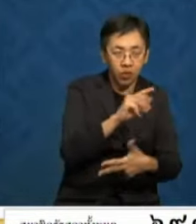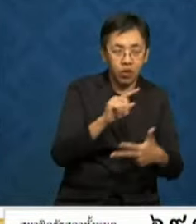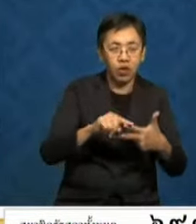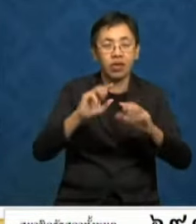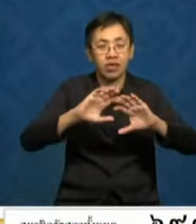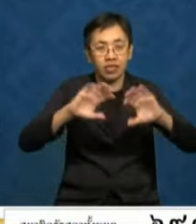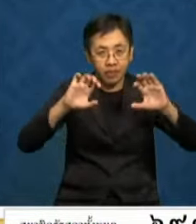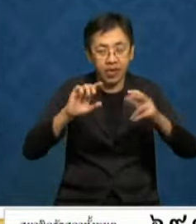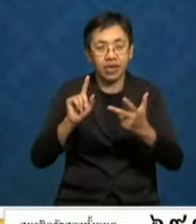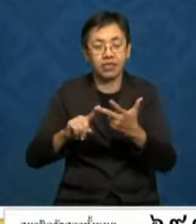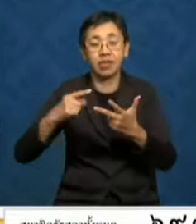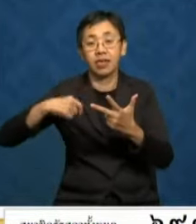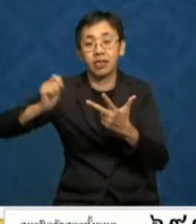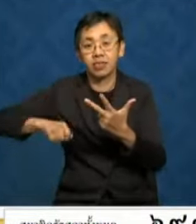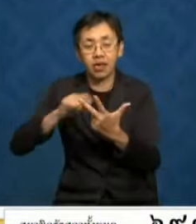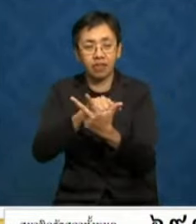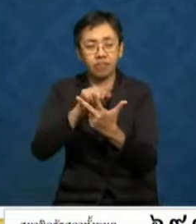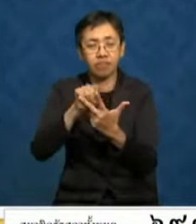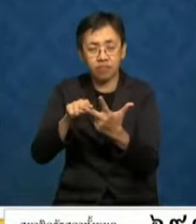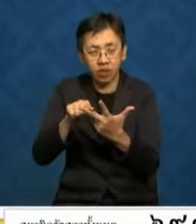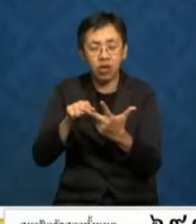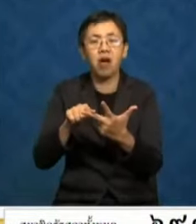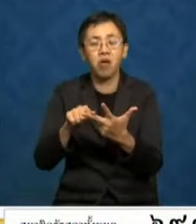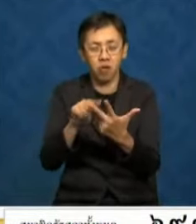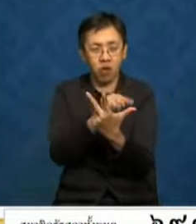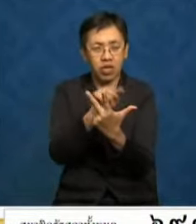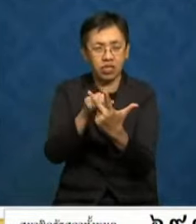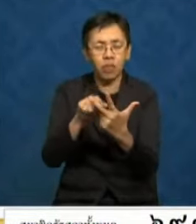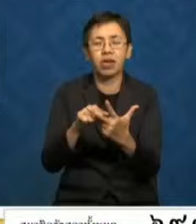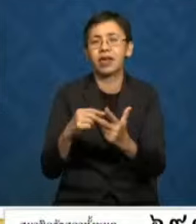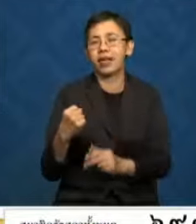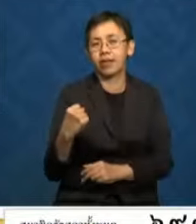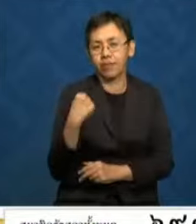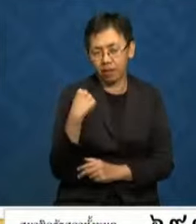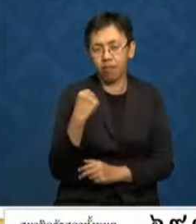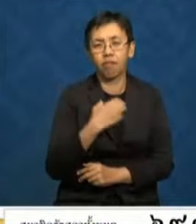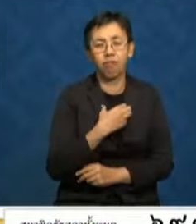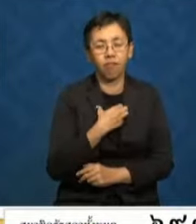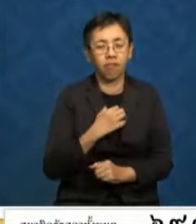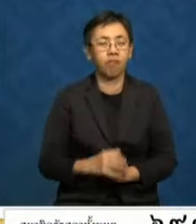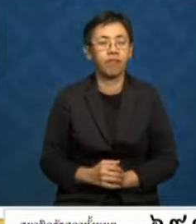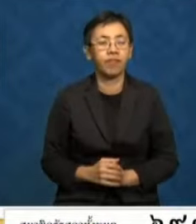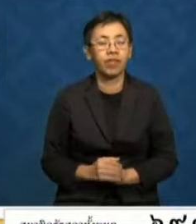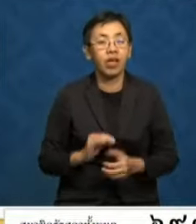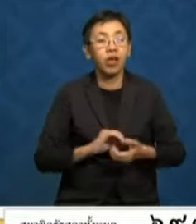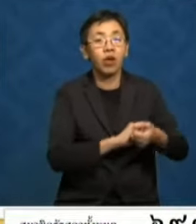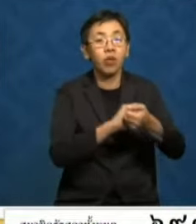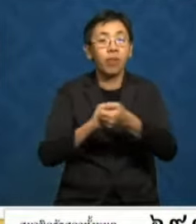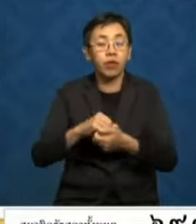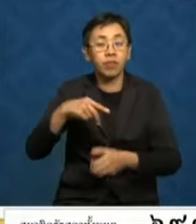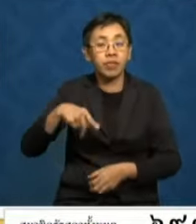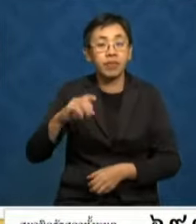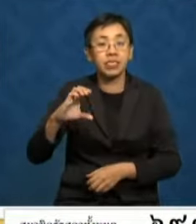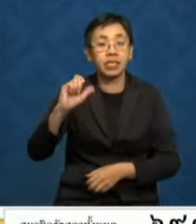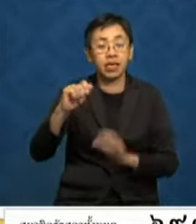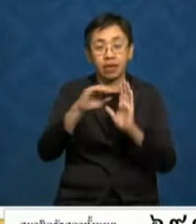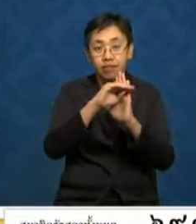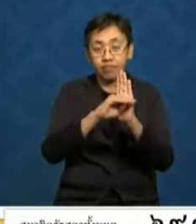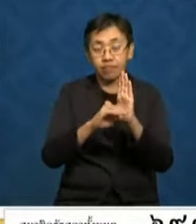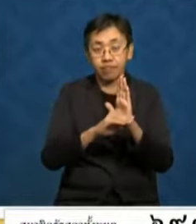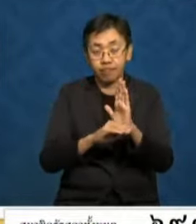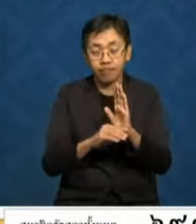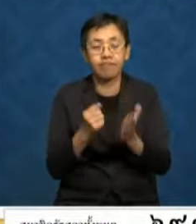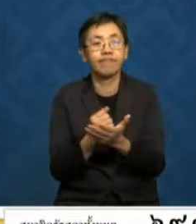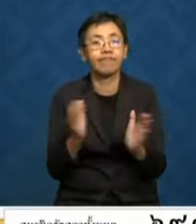ตุลาการให้มีความเป็นประชาธิปไตยที่แข็งแรงซึ่งกรอบความร่วมมือ PCA นี้นะครับก็ได้ให้การสนับสนุ